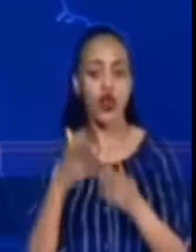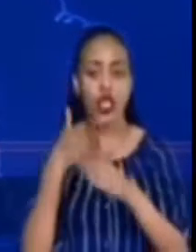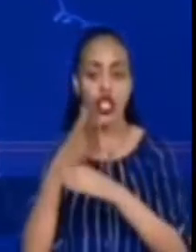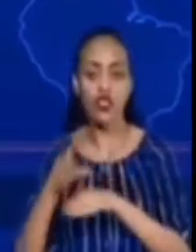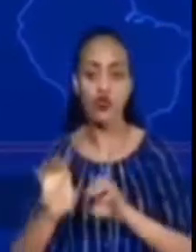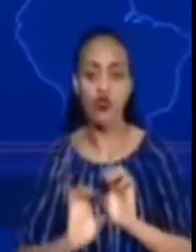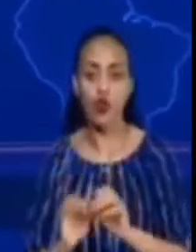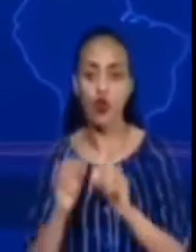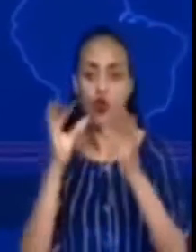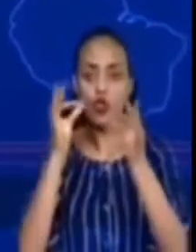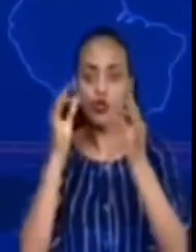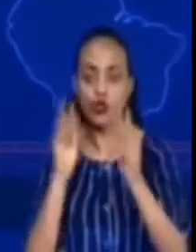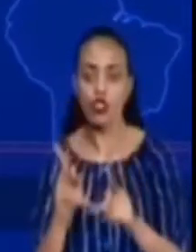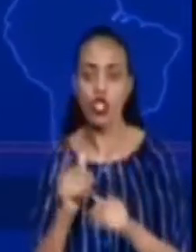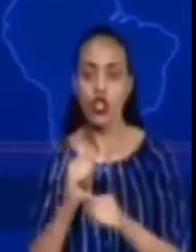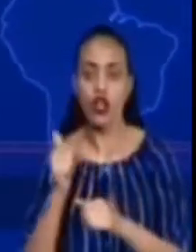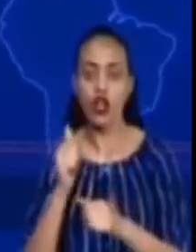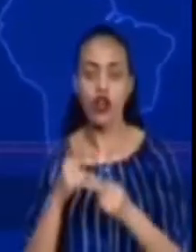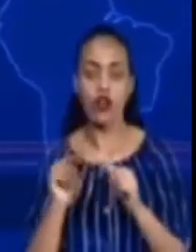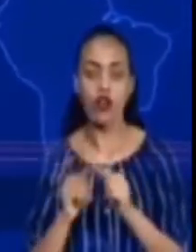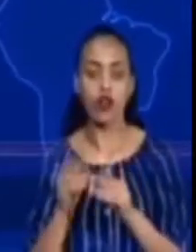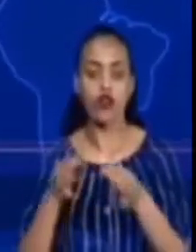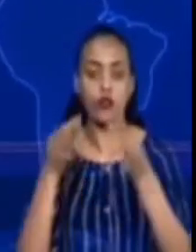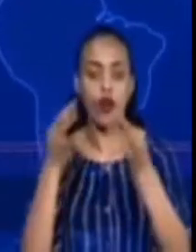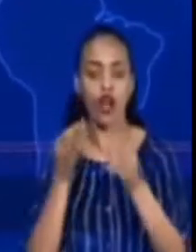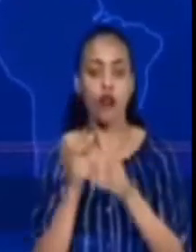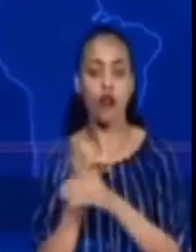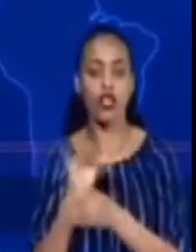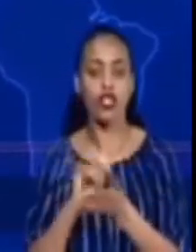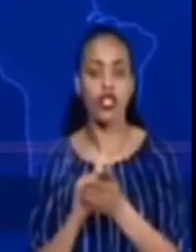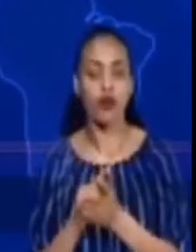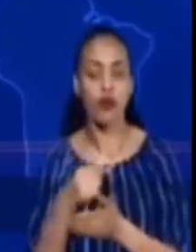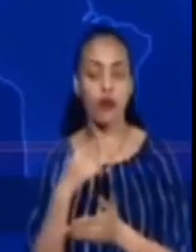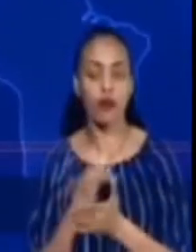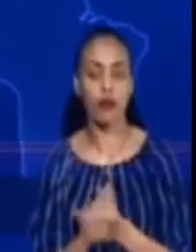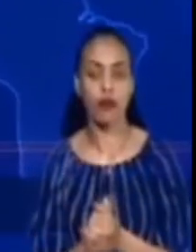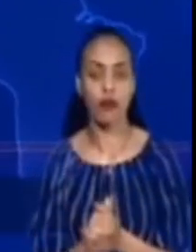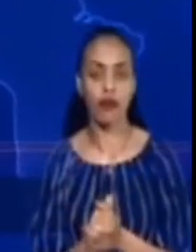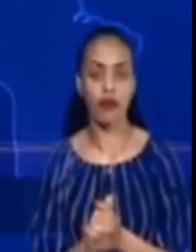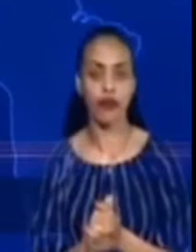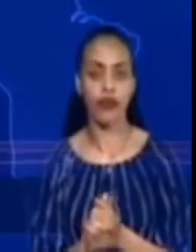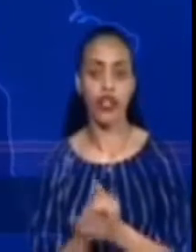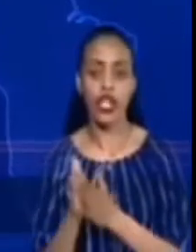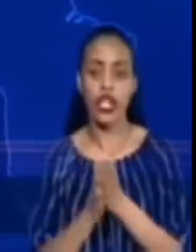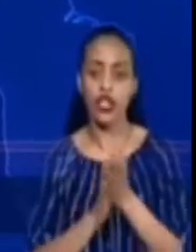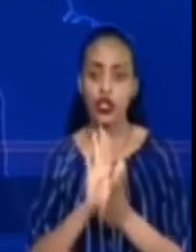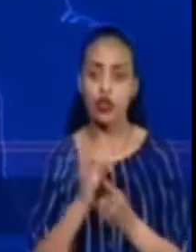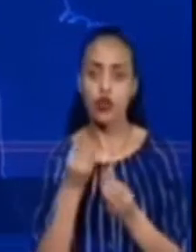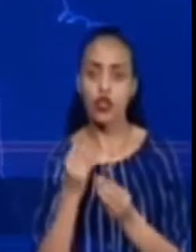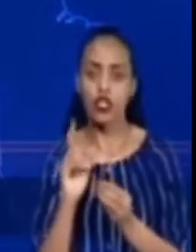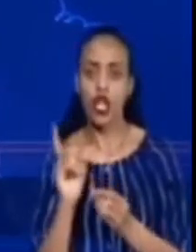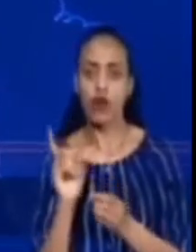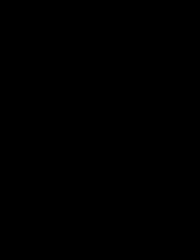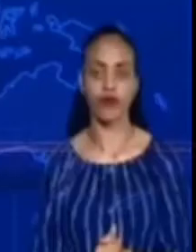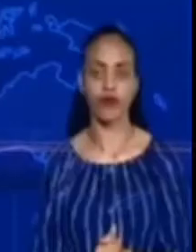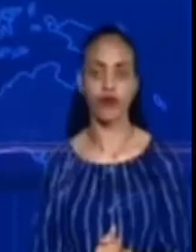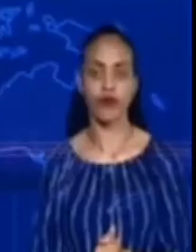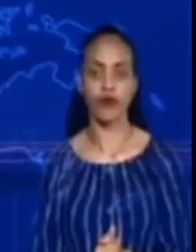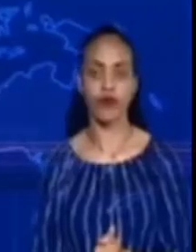ወራነ ጣሊያንስ በከሎ ለጥረት ሐለ እንደብን የመንጫስ ወይ ተማ እደግሞ አለው ማን ማሩ